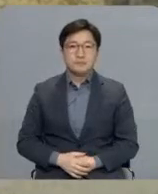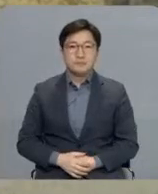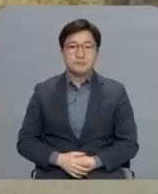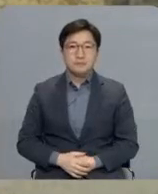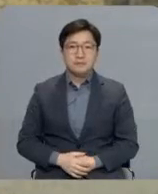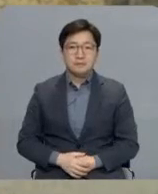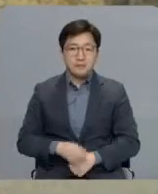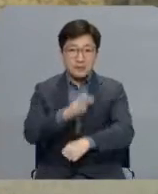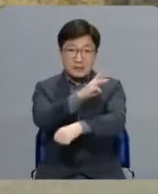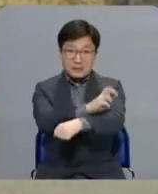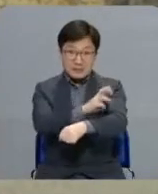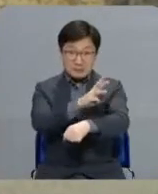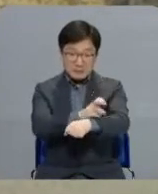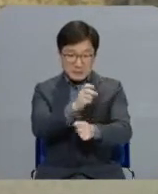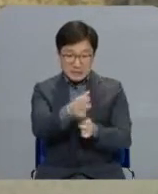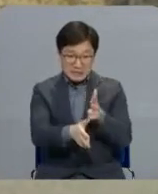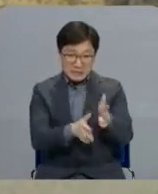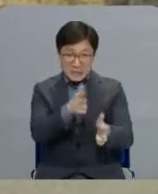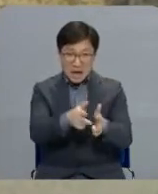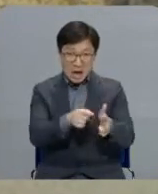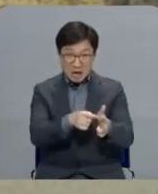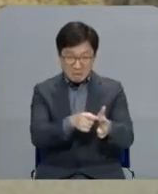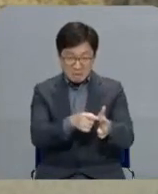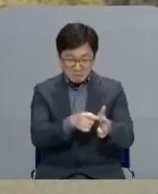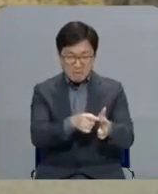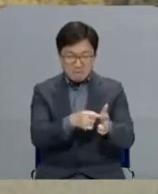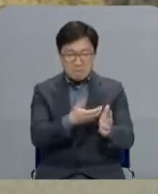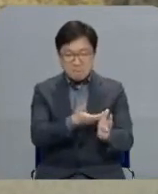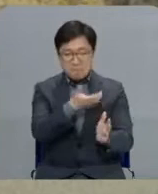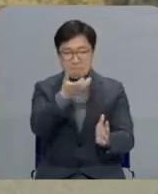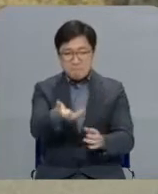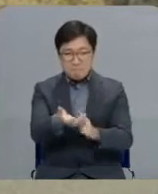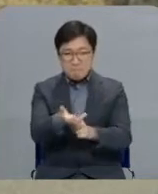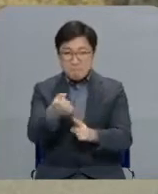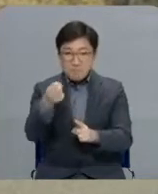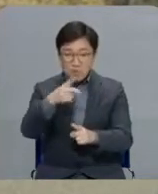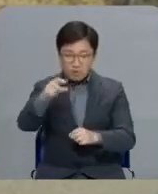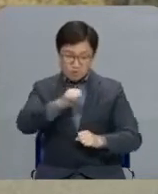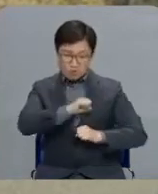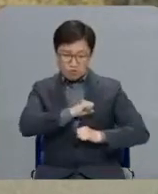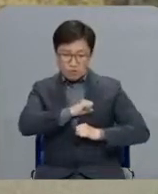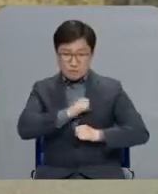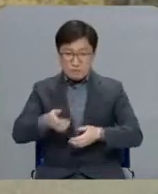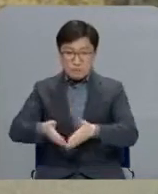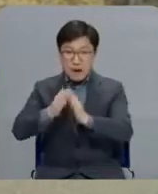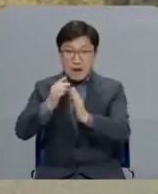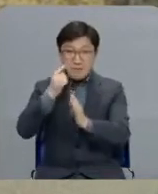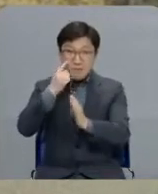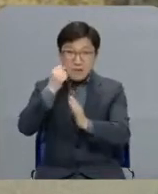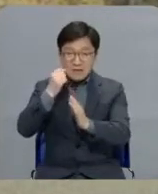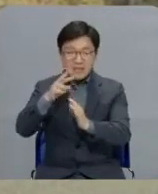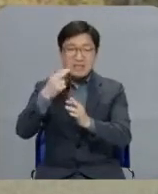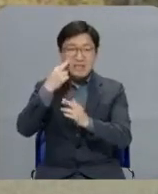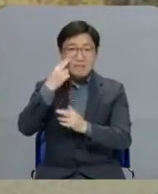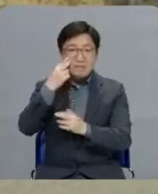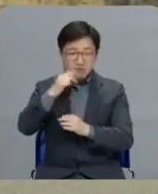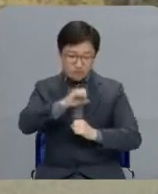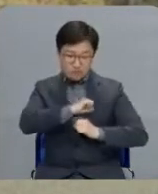새만금 사업에 이어 주한미군 기지까지 확장하면서 끝내 사라질 위기에 놓인 군산의 작은 마을이